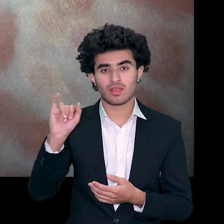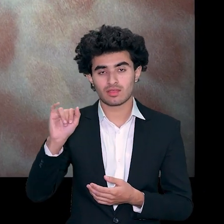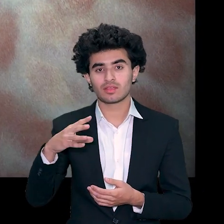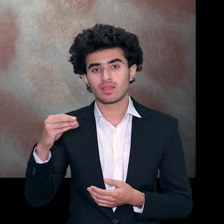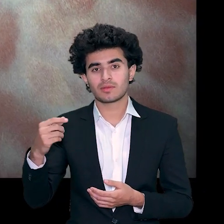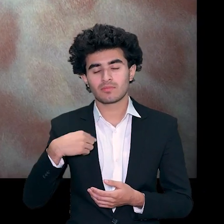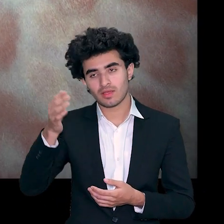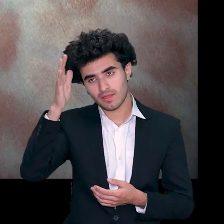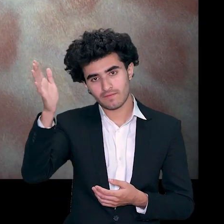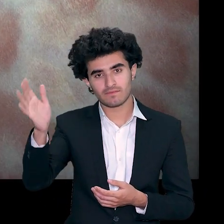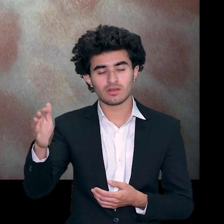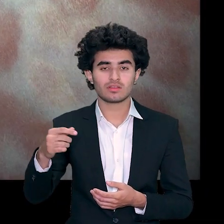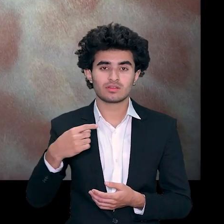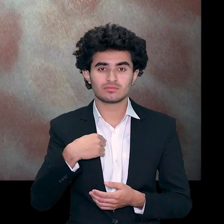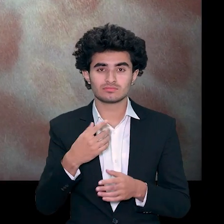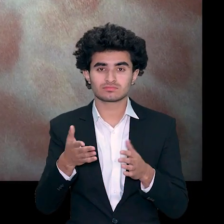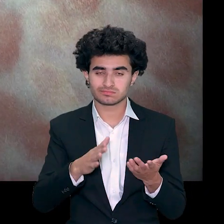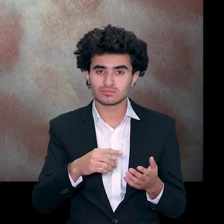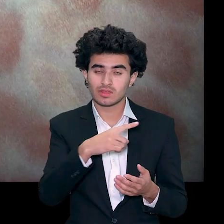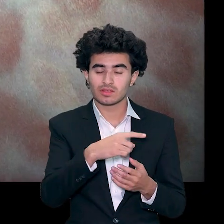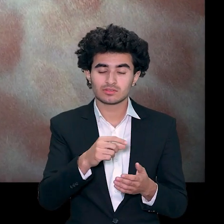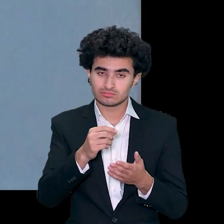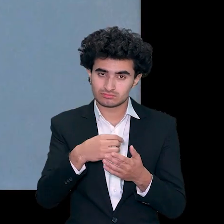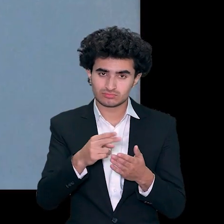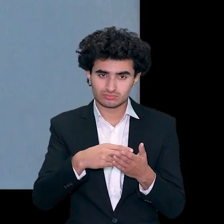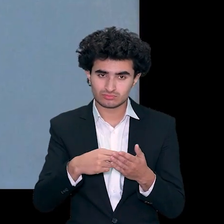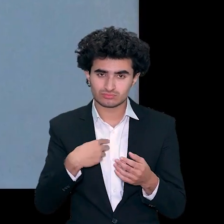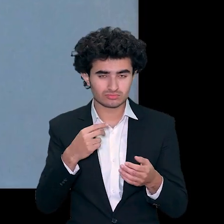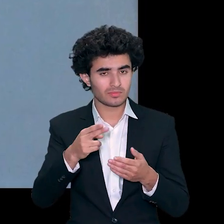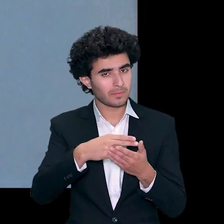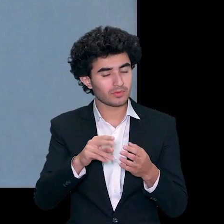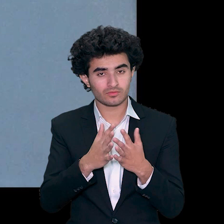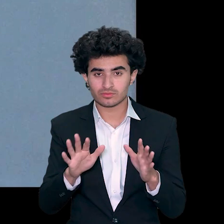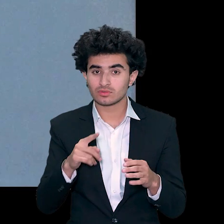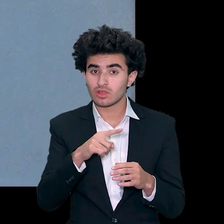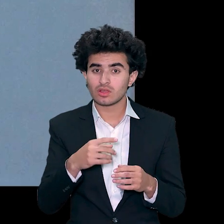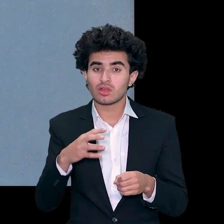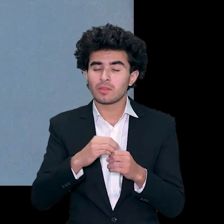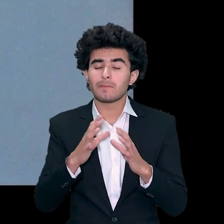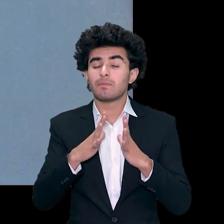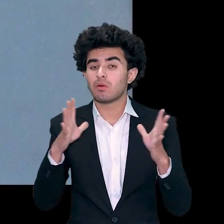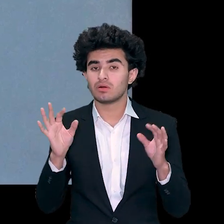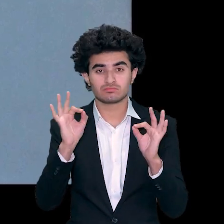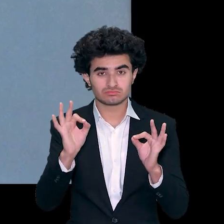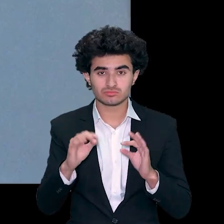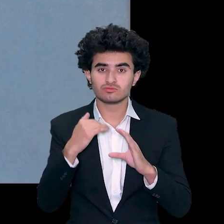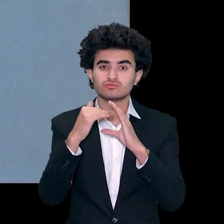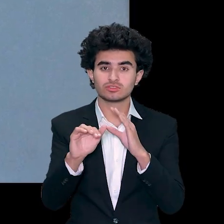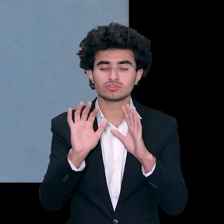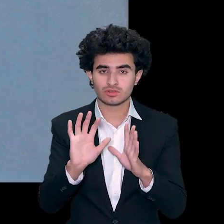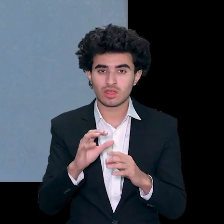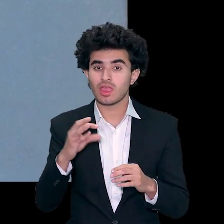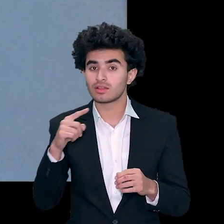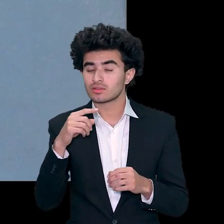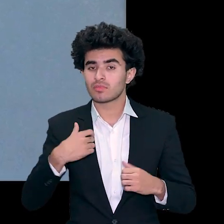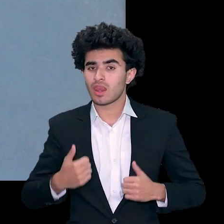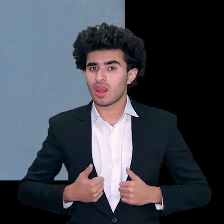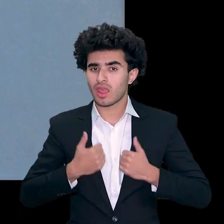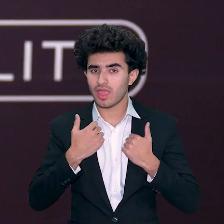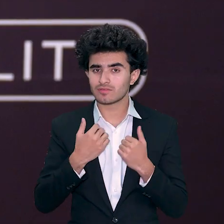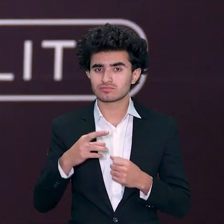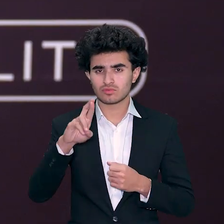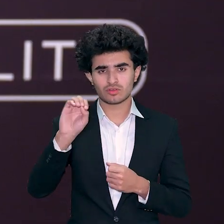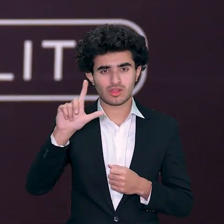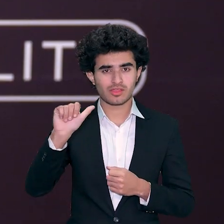اینڈ مائی لیٹ فادر لو ود جیسمین فلاور. تو اس میں ایک بہت بڑا میسیج تھا جو کہ میرے لائف سے ریلیٹڈ ہے.